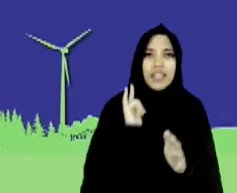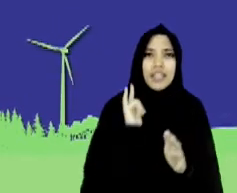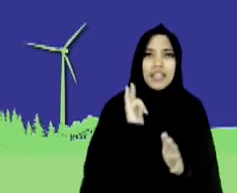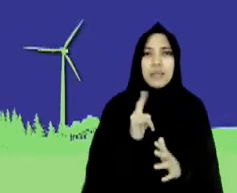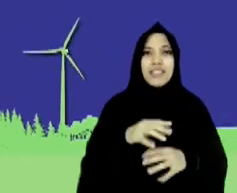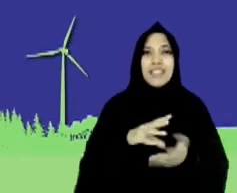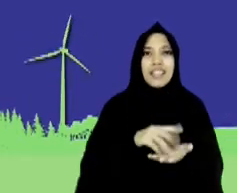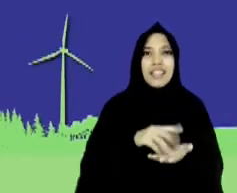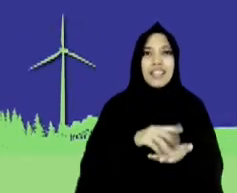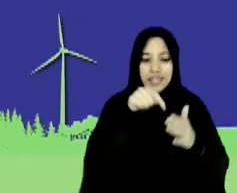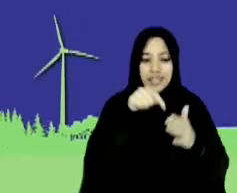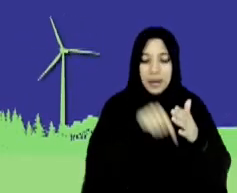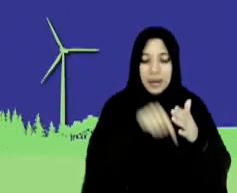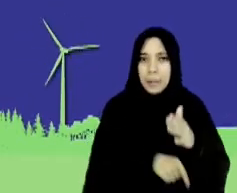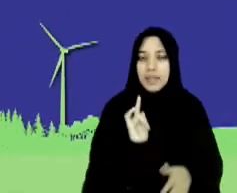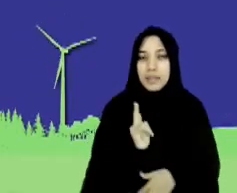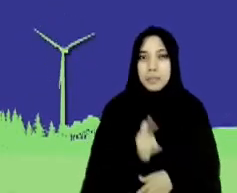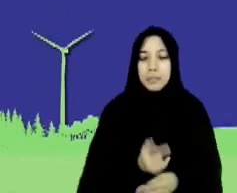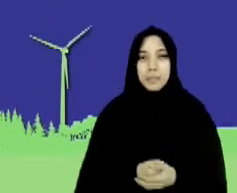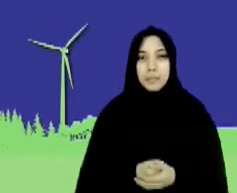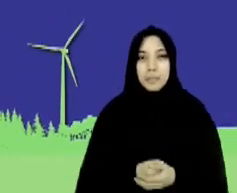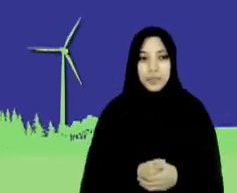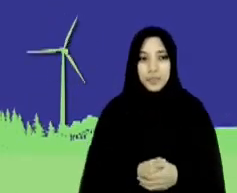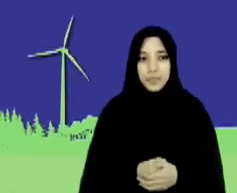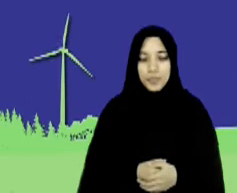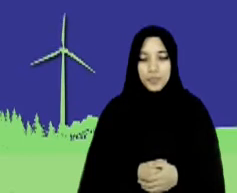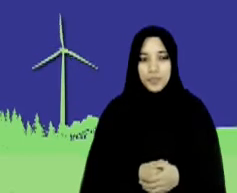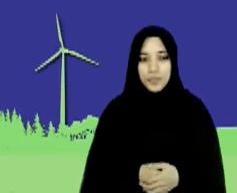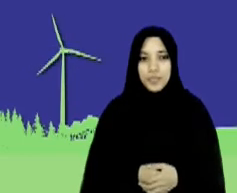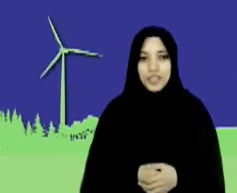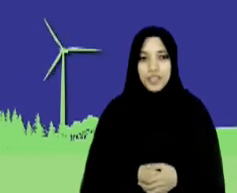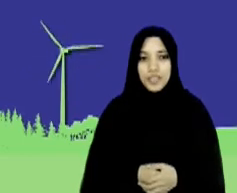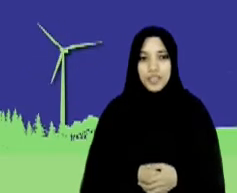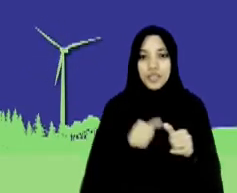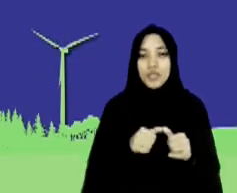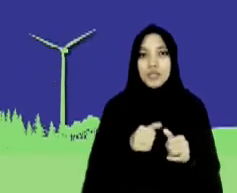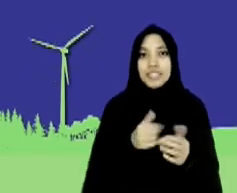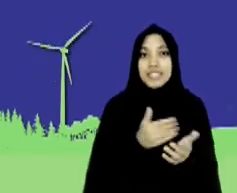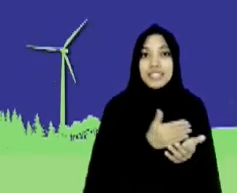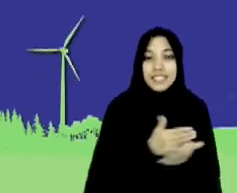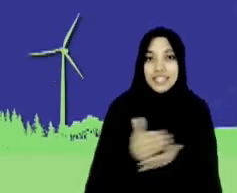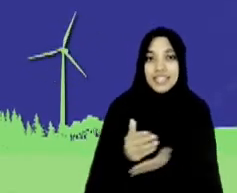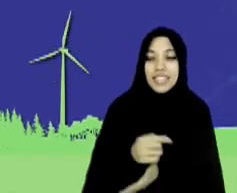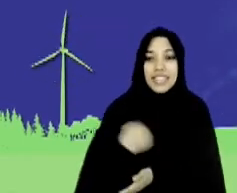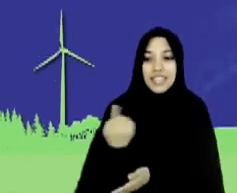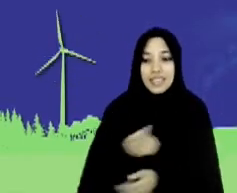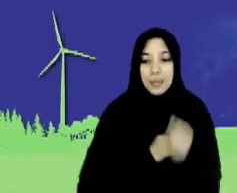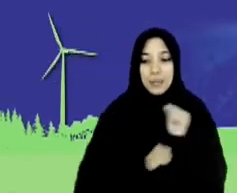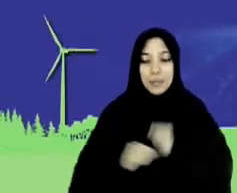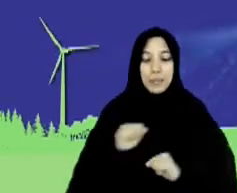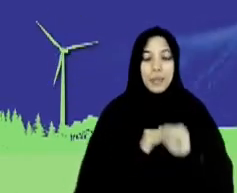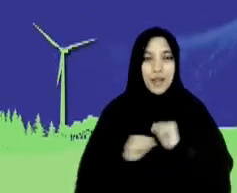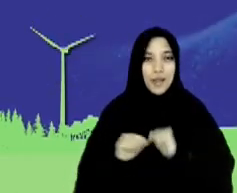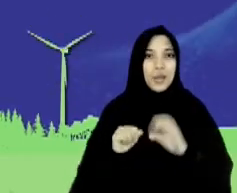kita dengar sebagai eh carbon sequestration gitu kan sambil kemudian sisanya kita coba untuk melakukan offsetting nah